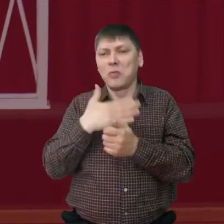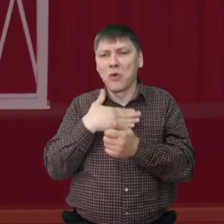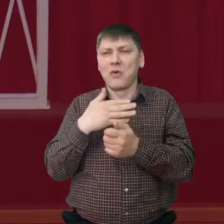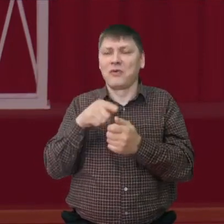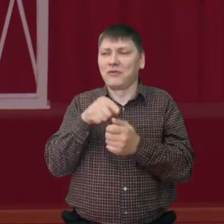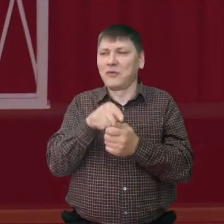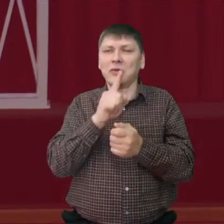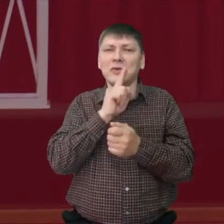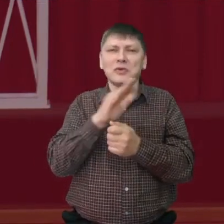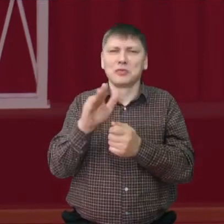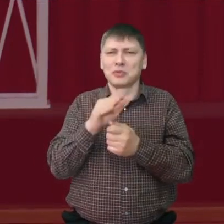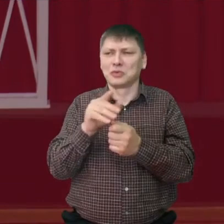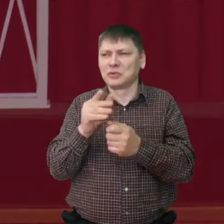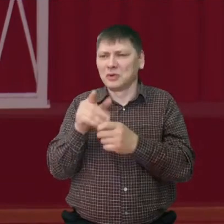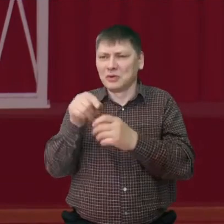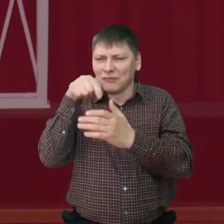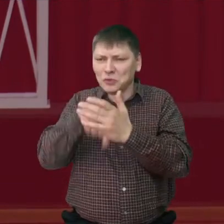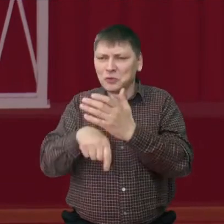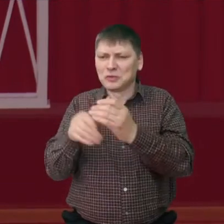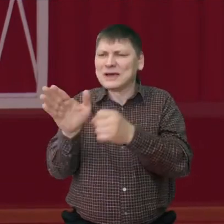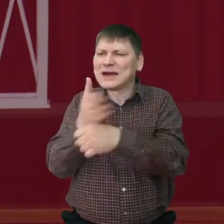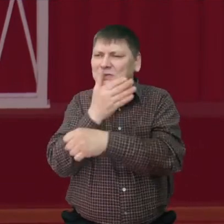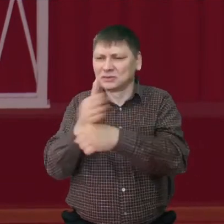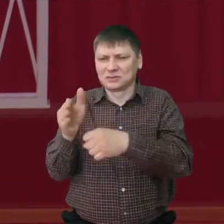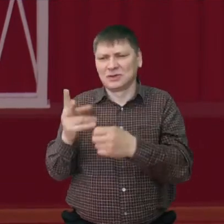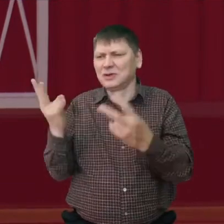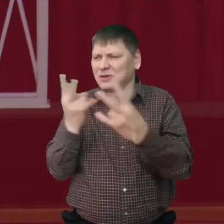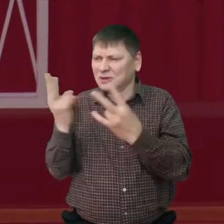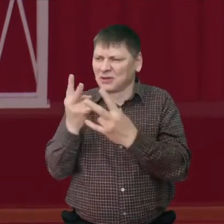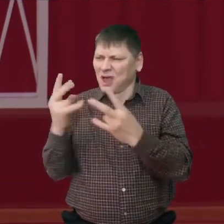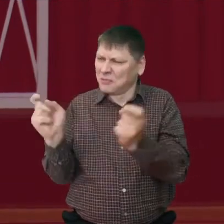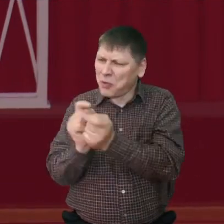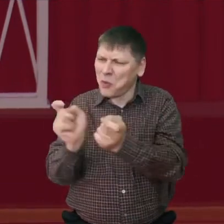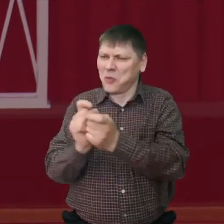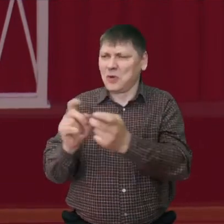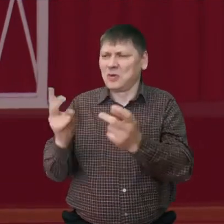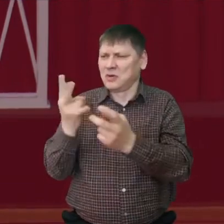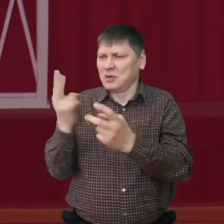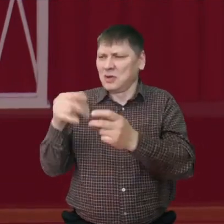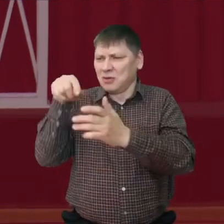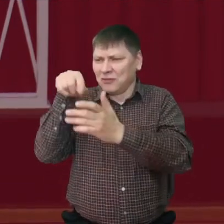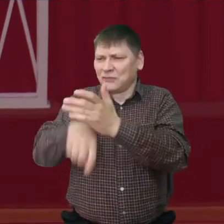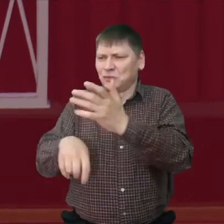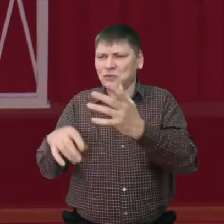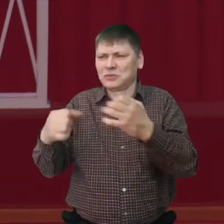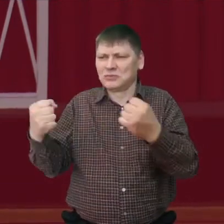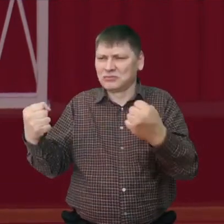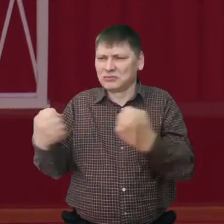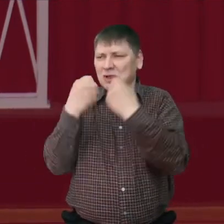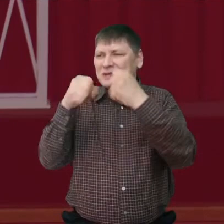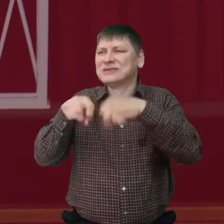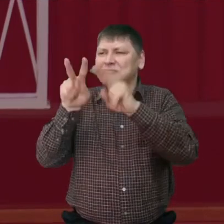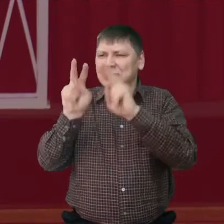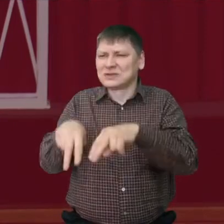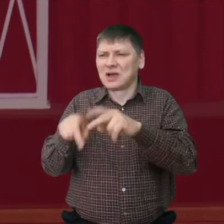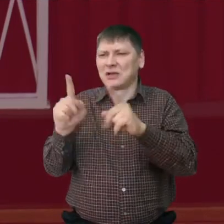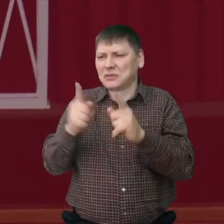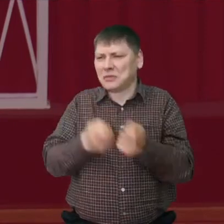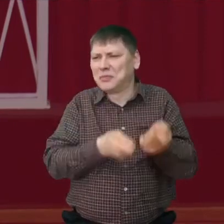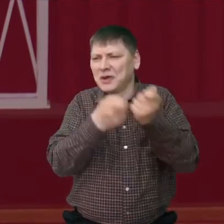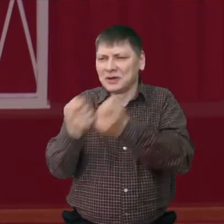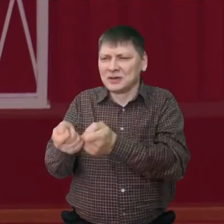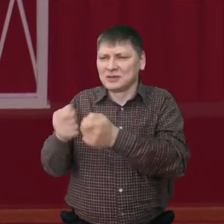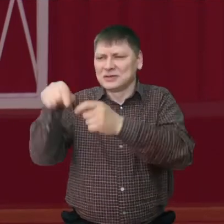побуждать к разделениям, не будет побуждать к стычкам и спорам, не будет никогда создавать ситуацию для того, чтобы специально внести